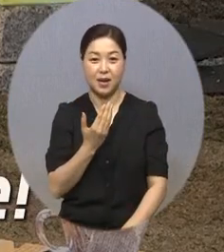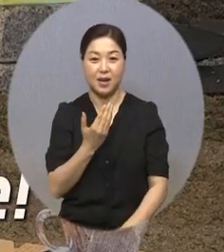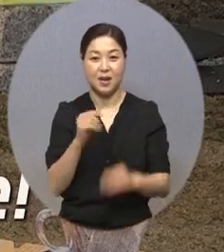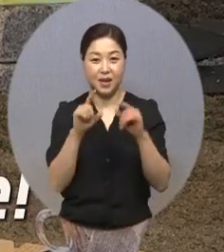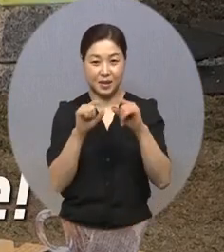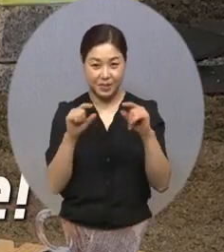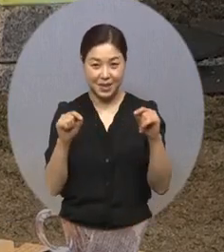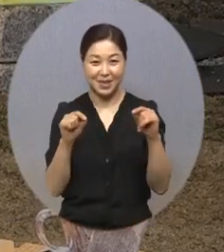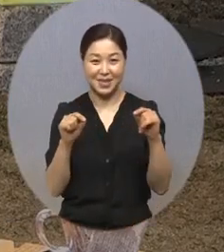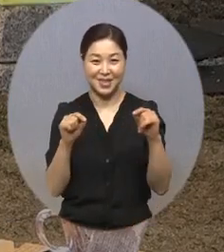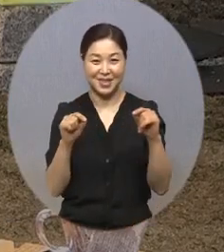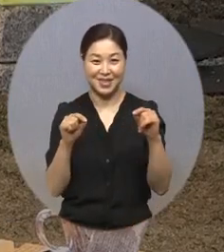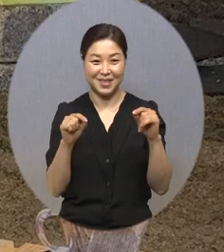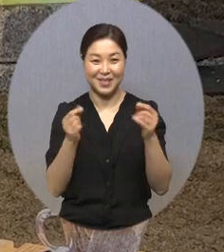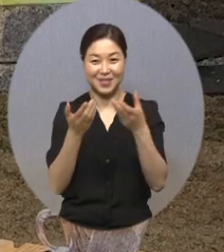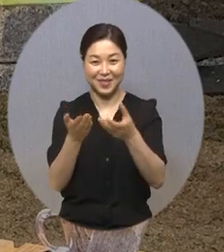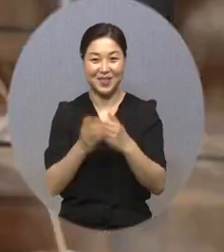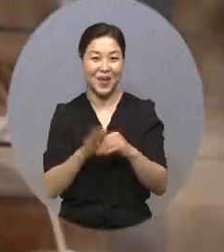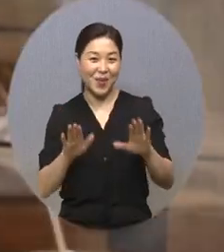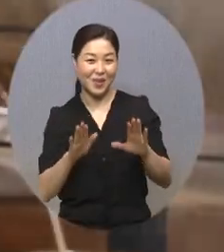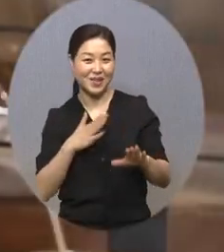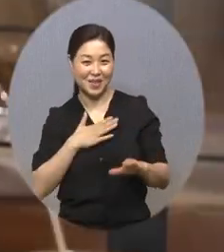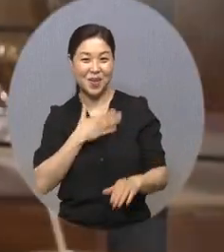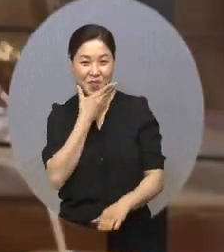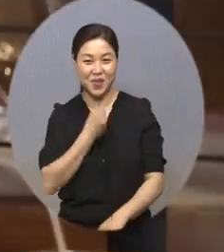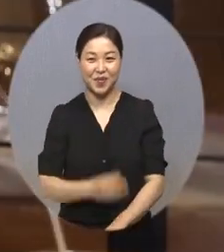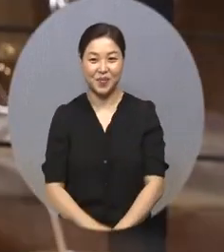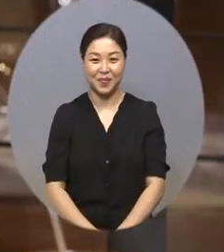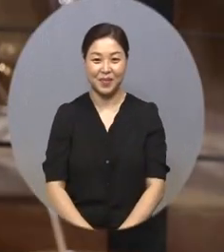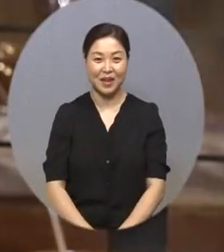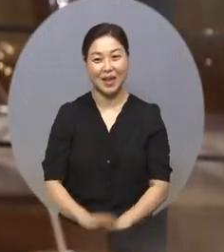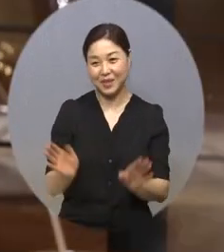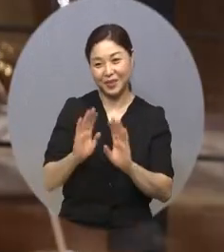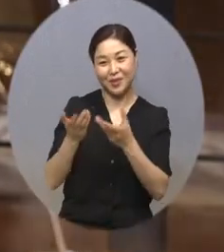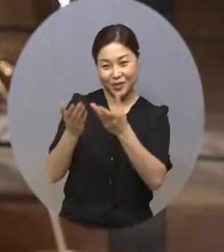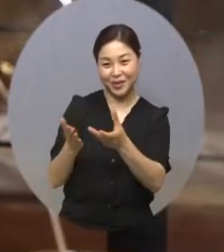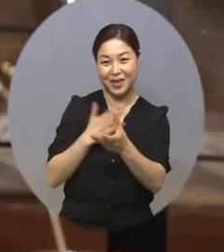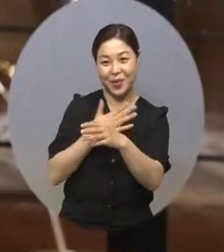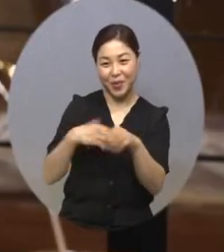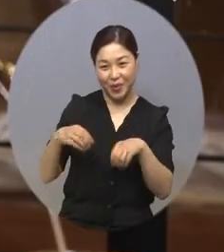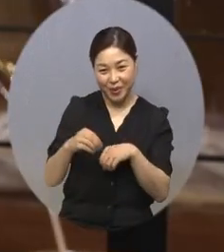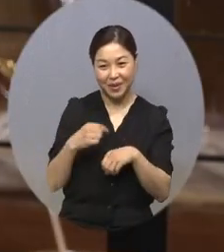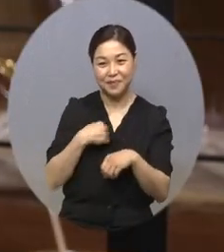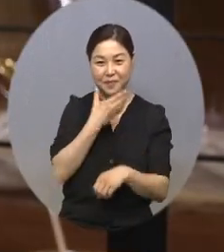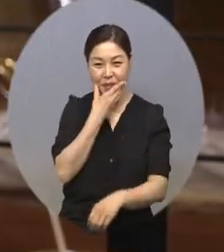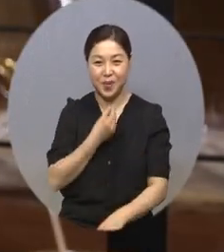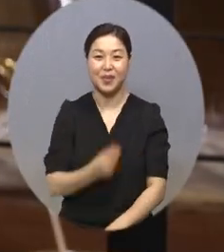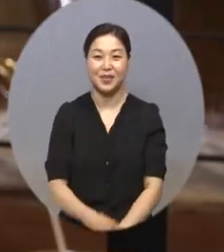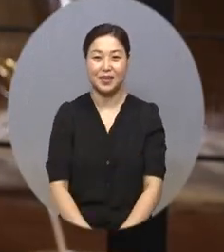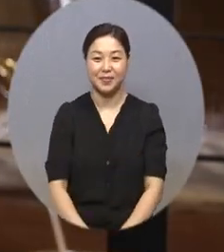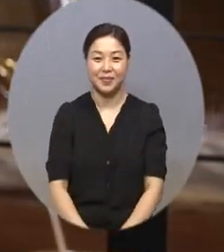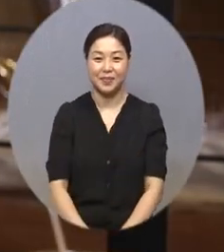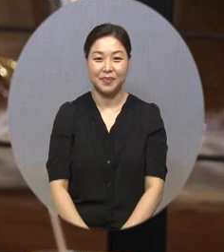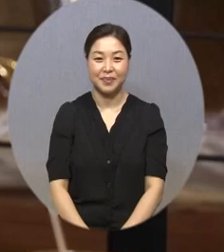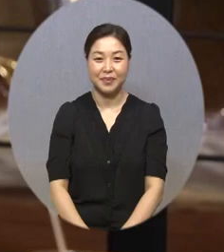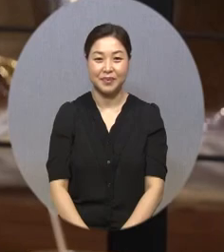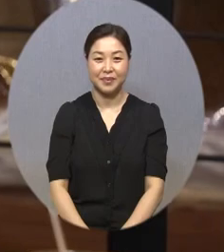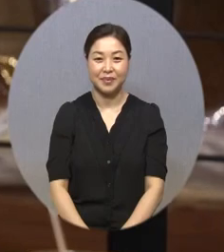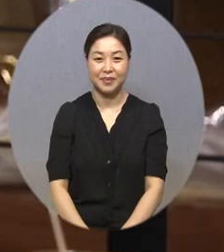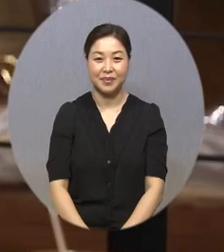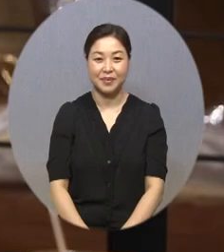도와 호간 날인데 아예 제가 더 해볼게요 이렇게 대접할 수 있으니까 그럼 두 개가